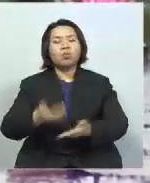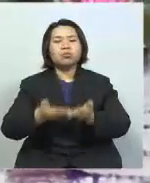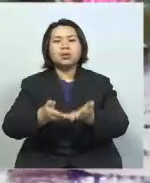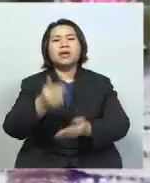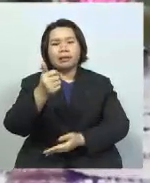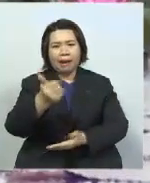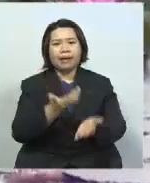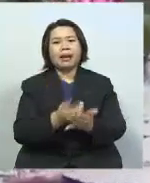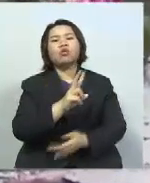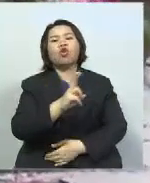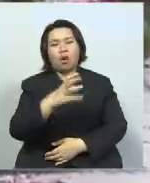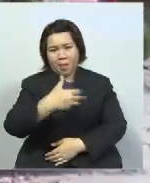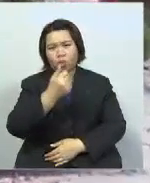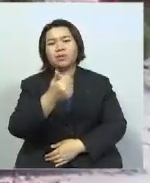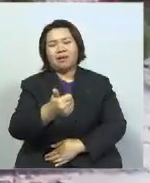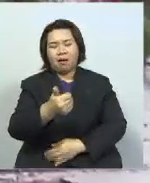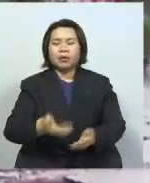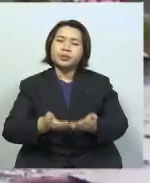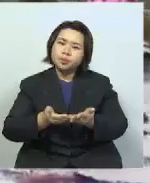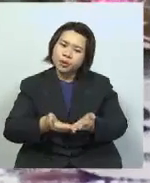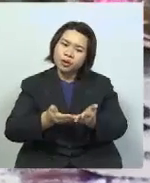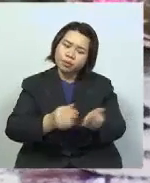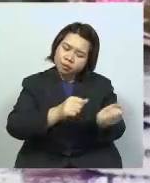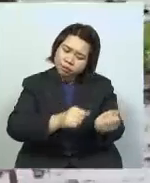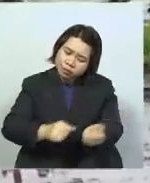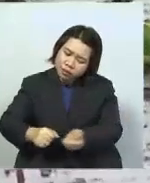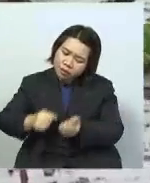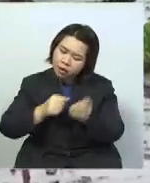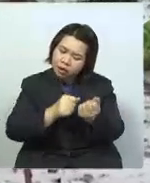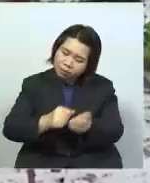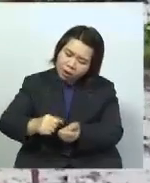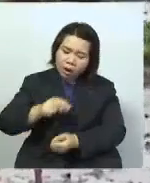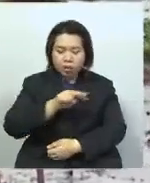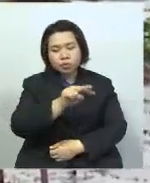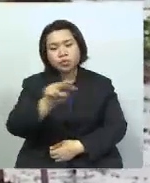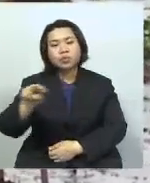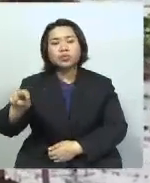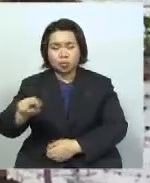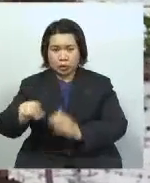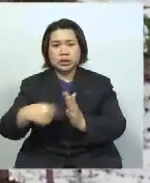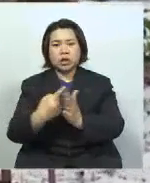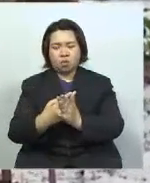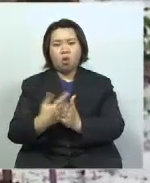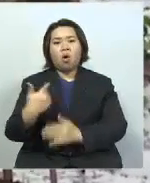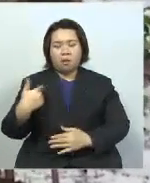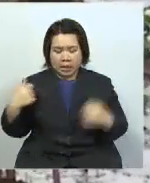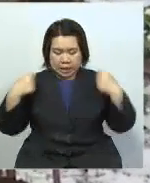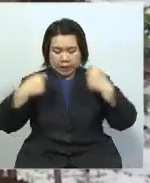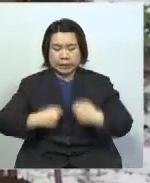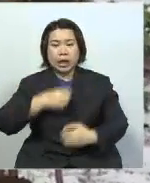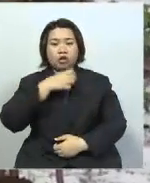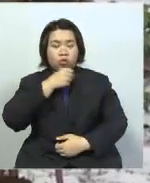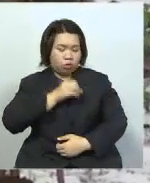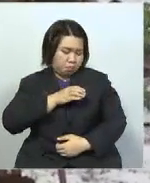เลย1ลำ200บาทค่ะเขาจะพาล่องไปชมวังบัวแดงกว่า1ชั่วโมงไม่ต้องห่วงเรื่องความปลอดภัยมีเสื้อชูชีพให้